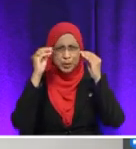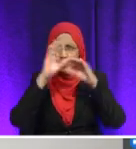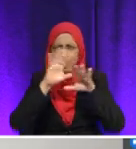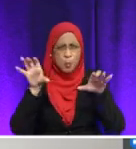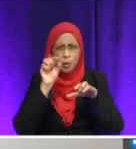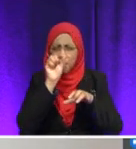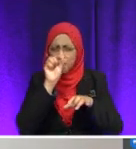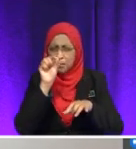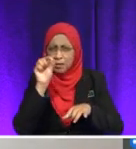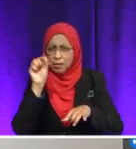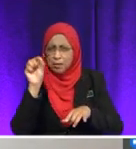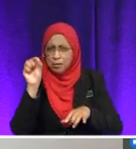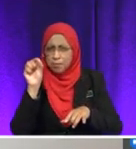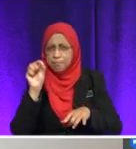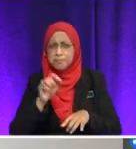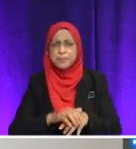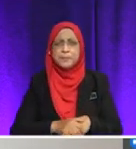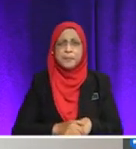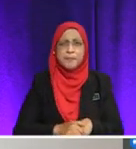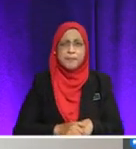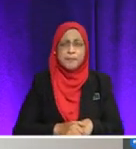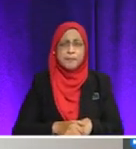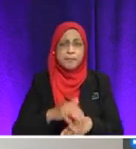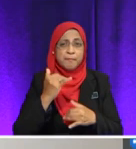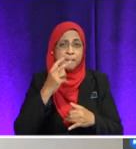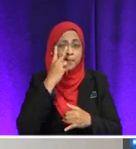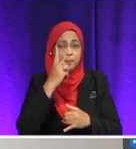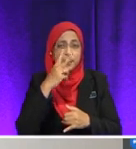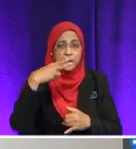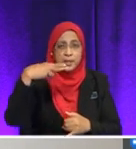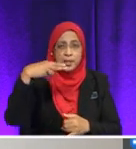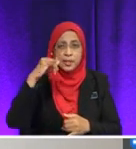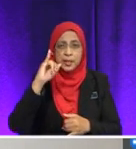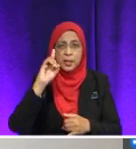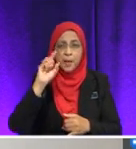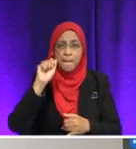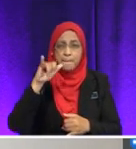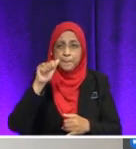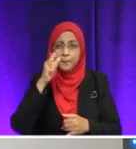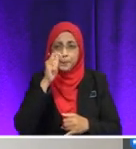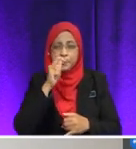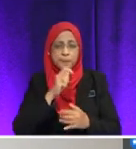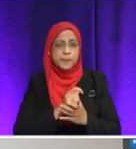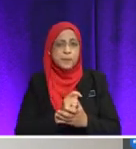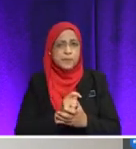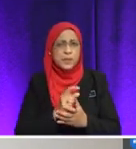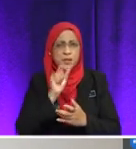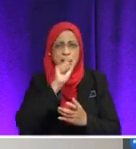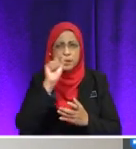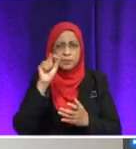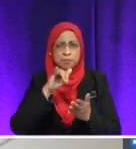yang tak ditunjukkan dengan jelas disebut perhatikan Hidayat Hidayah oke oke Guys